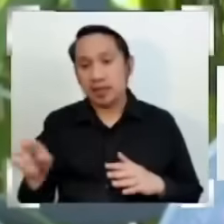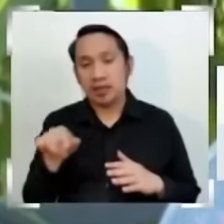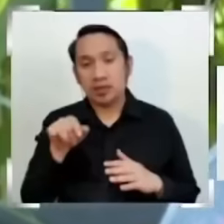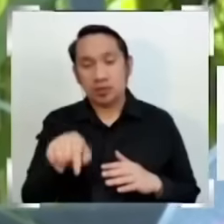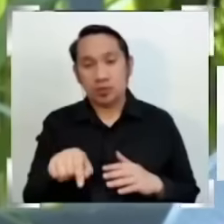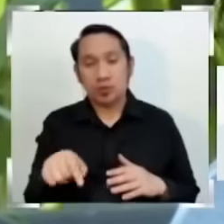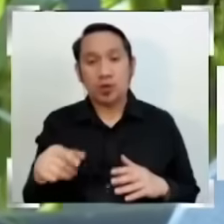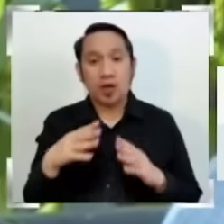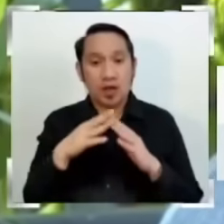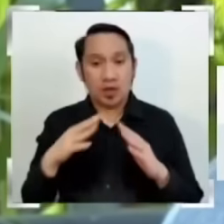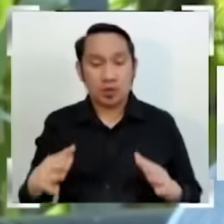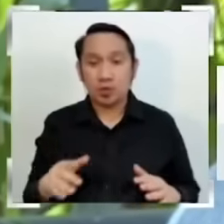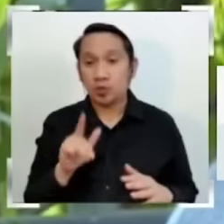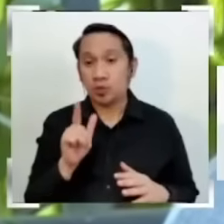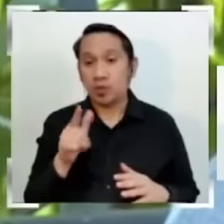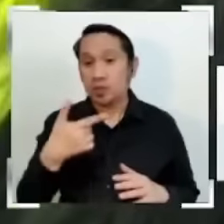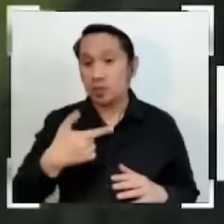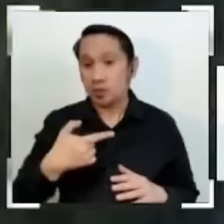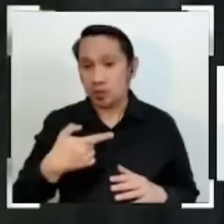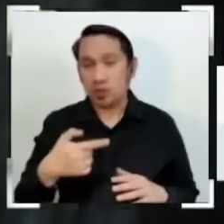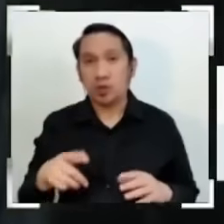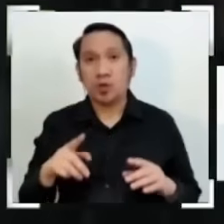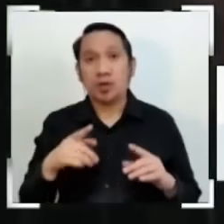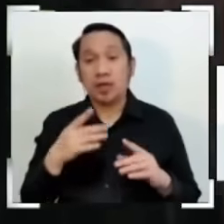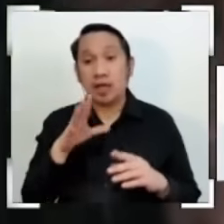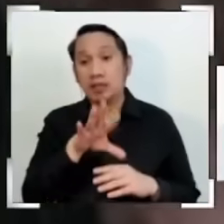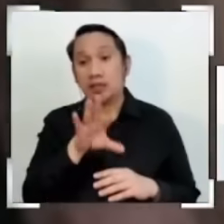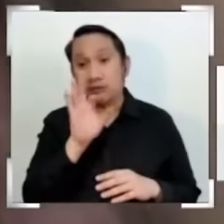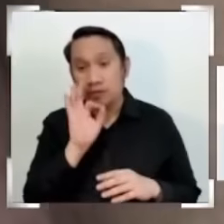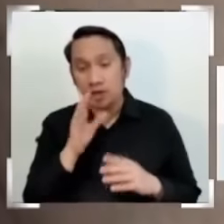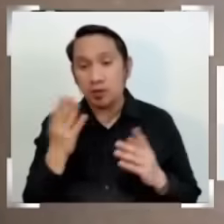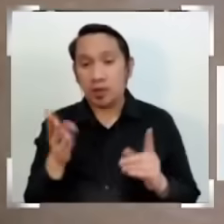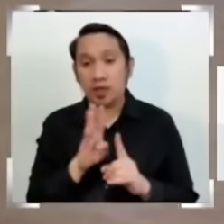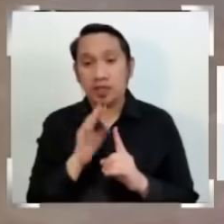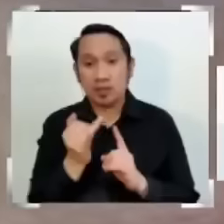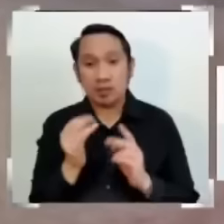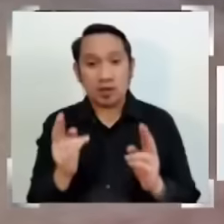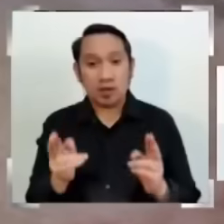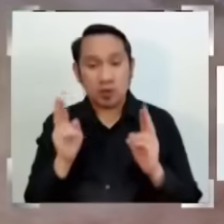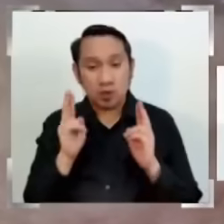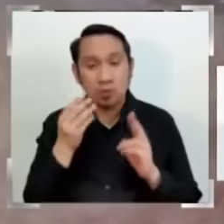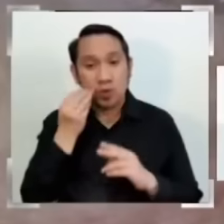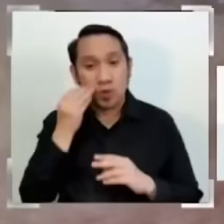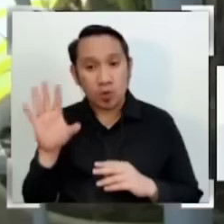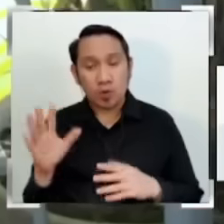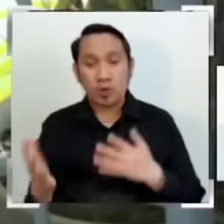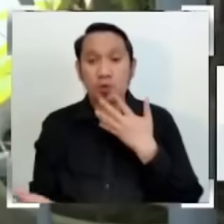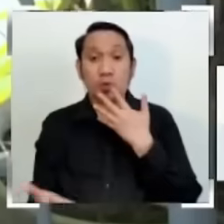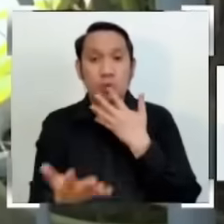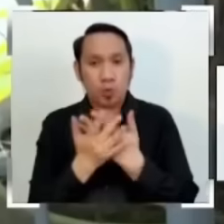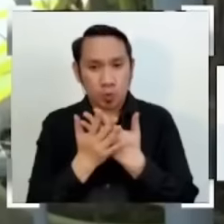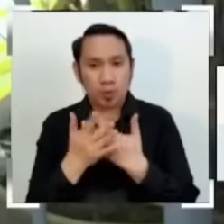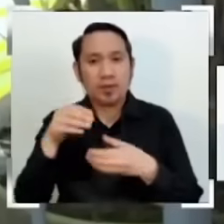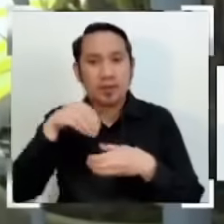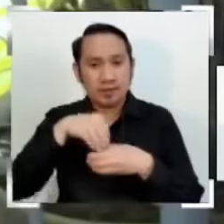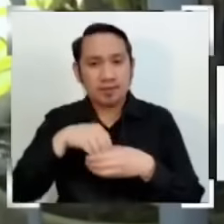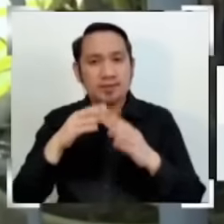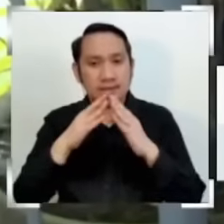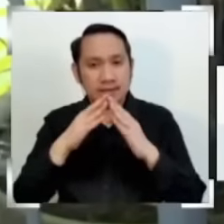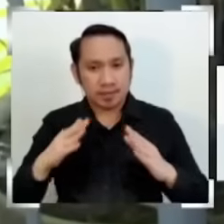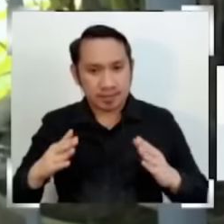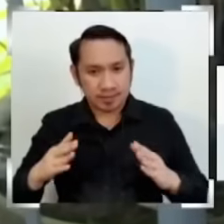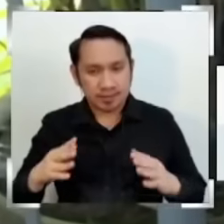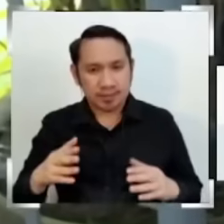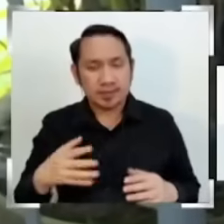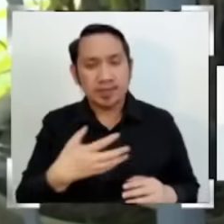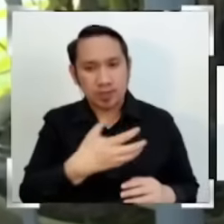noong 2021 pero nahanap siya sa barangay hall at iniuwi para ikulong sa bahay. Kinuha pa umano ang kanyang